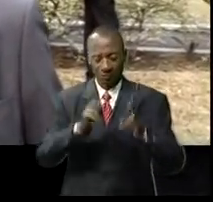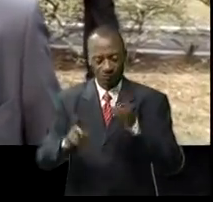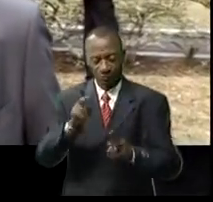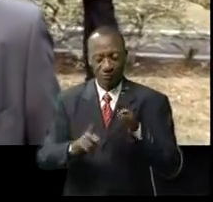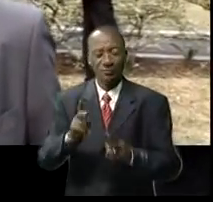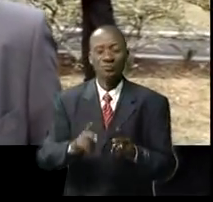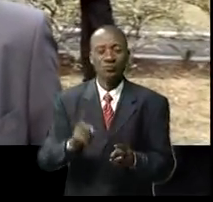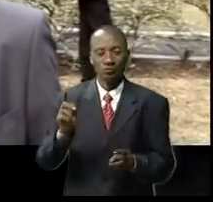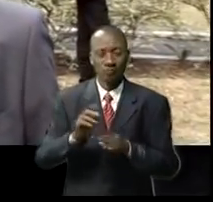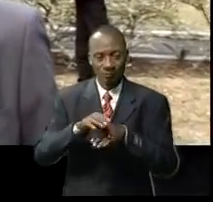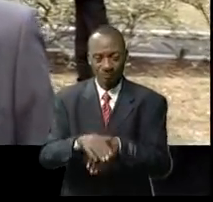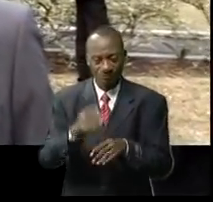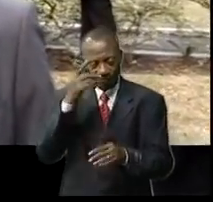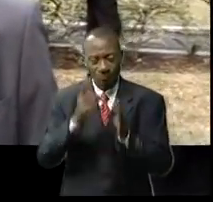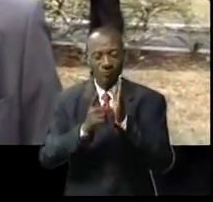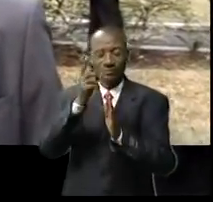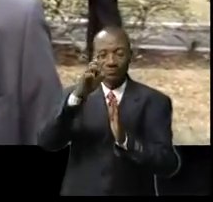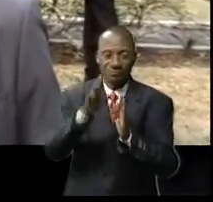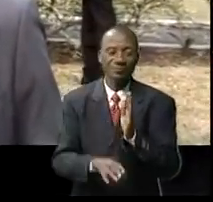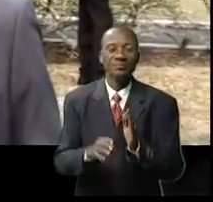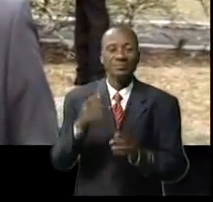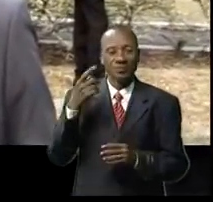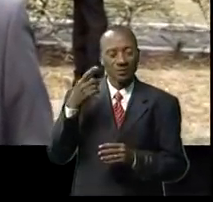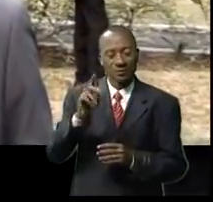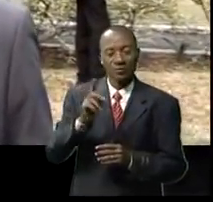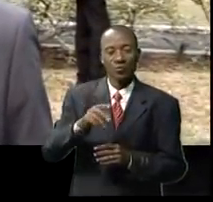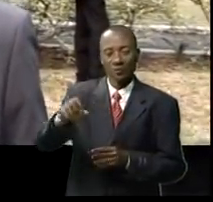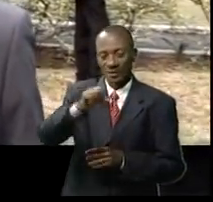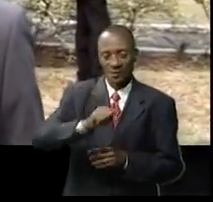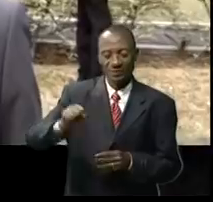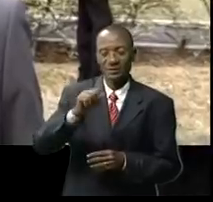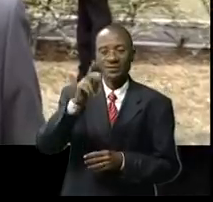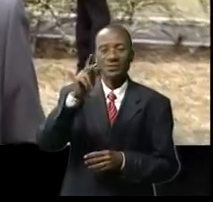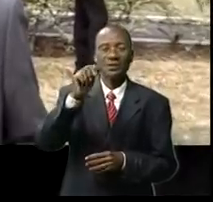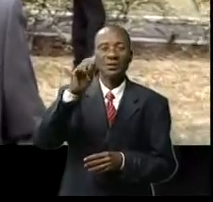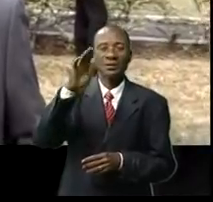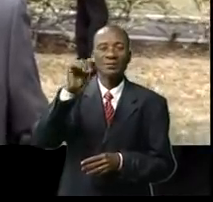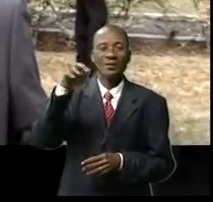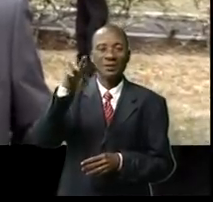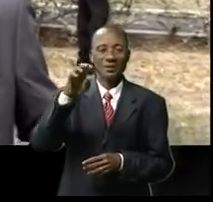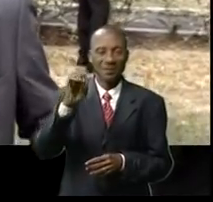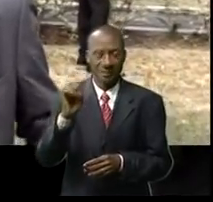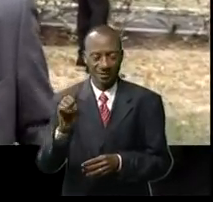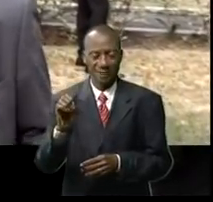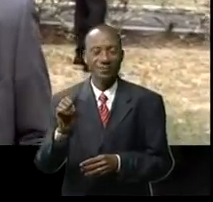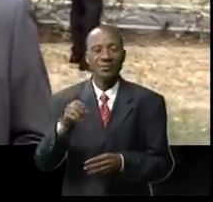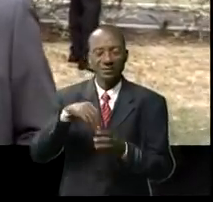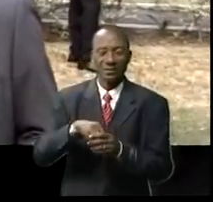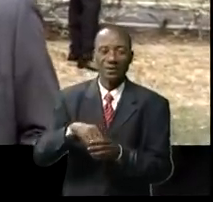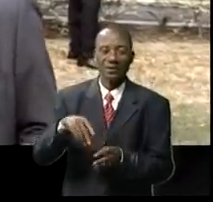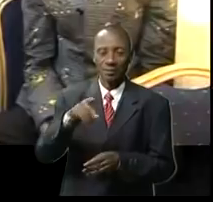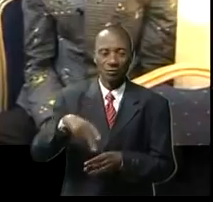un plan d'aménagement du territoire pour éviter que nous courions à la même catastrophe qu'on a vécue dans la ville de